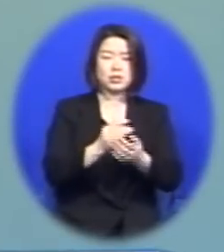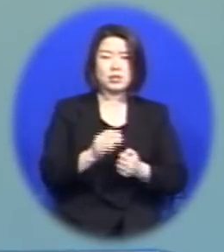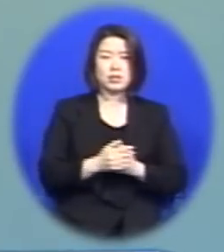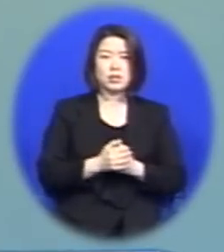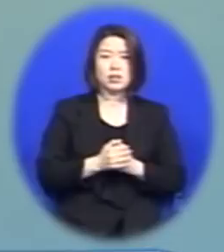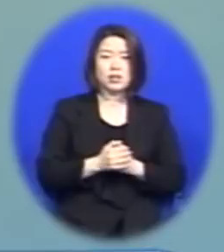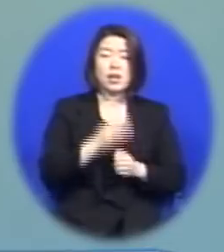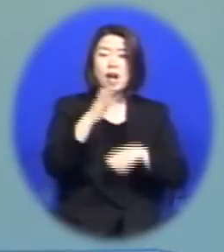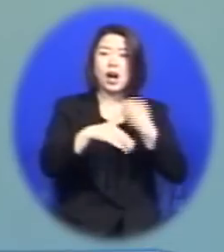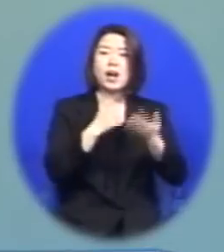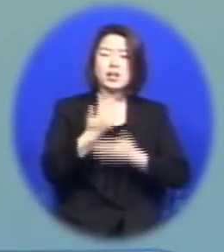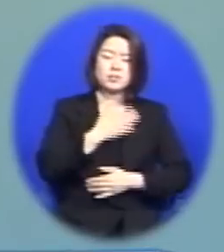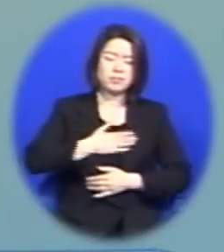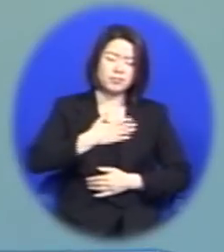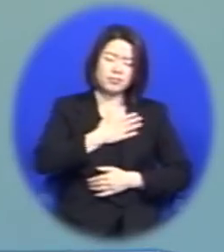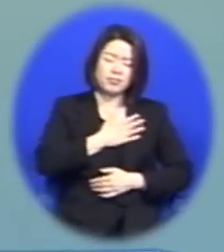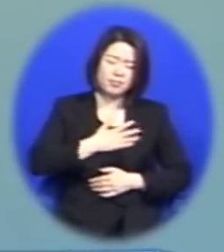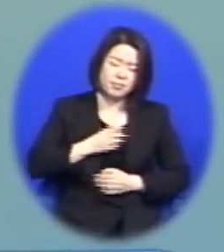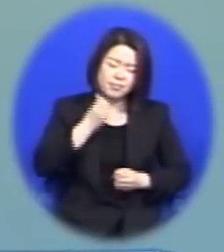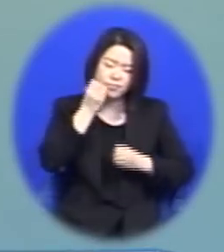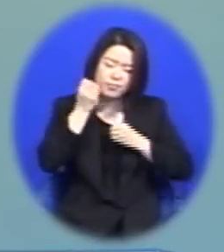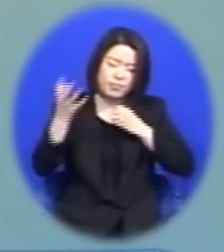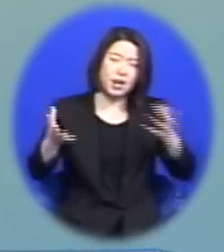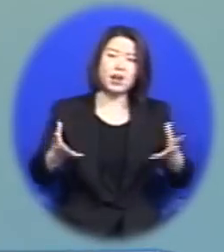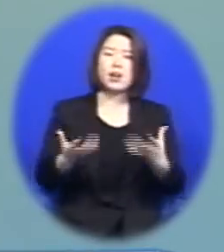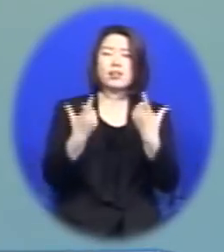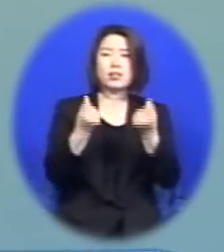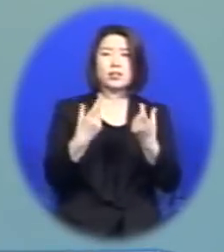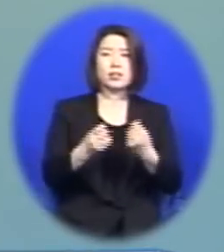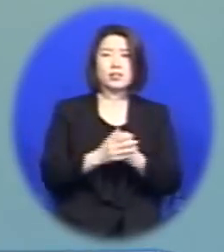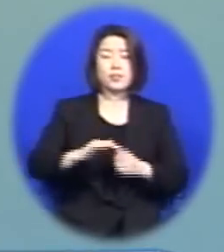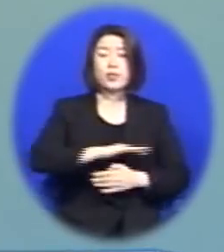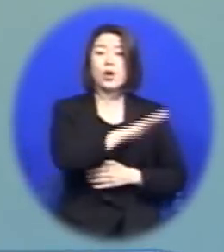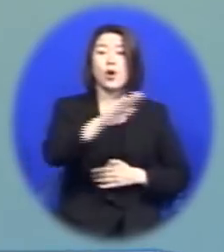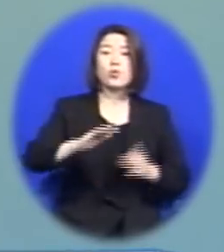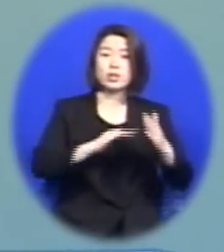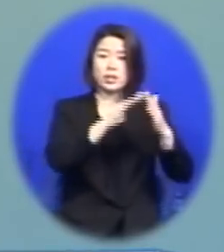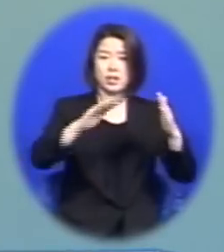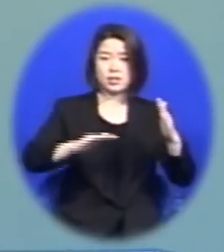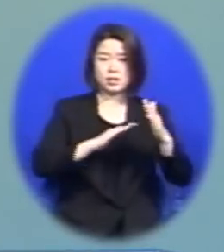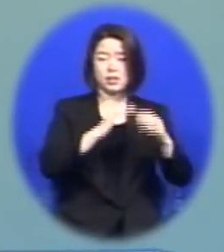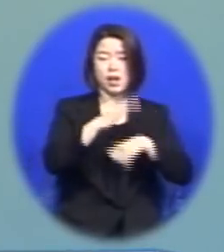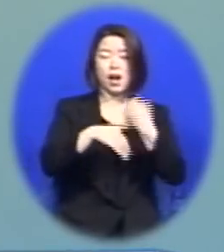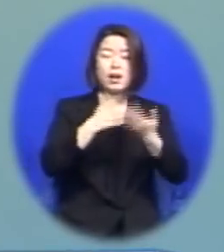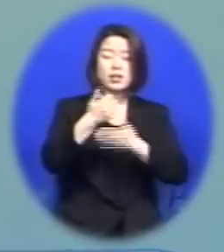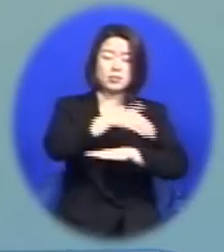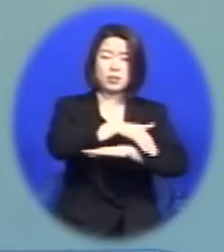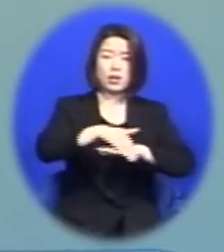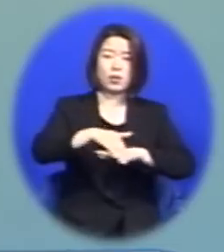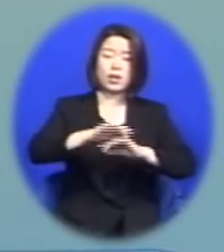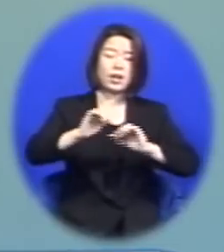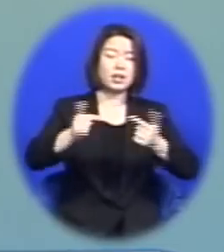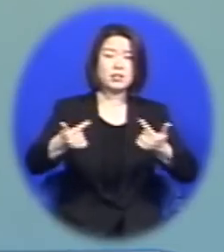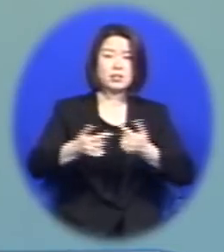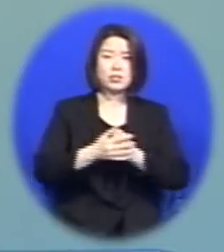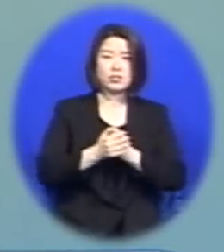하나님은 가슴이 터지는 것 같아요 우리의 가정이 하나님의 계획에 아니거든요